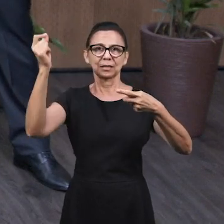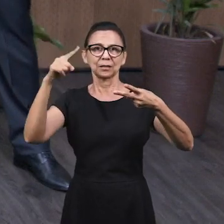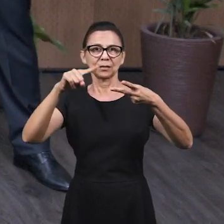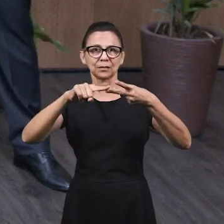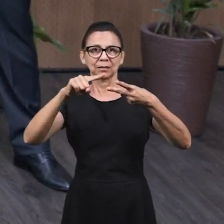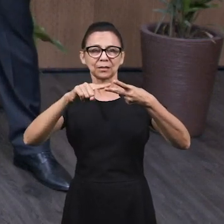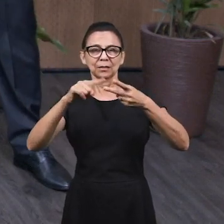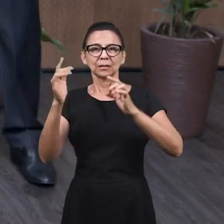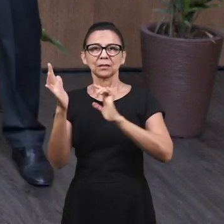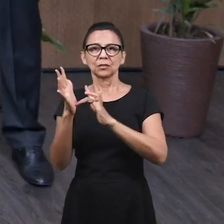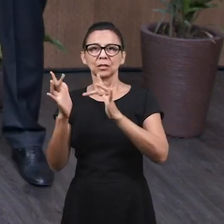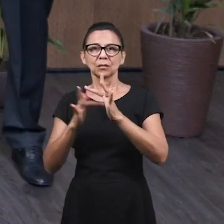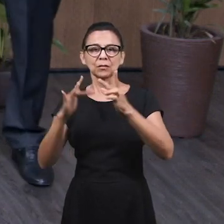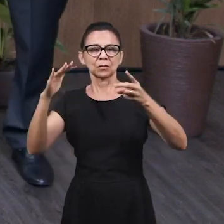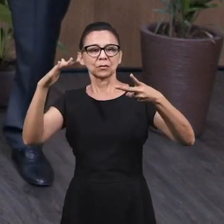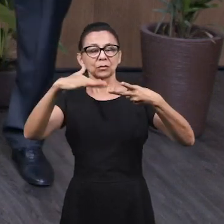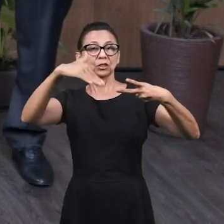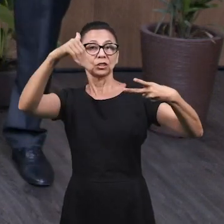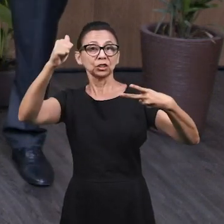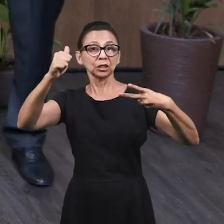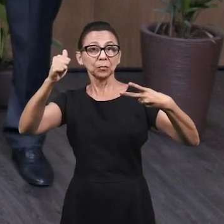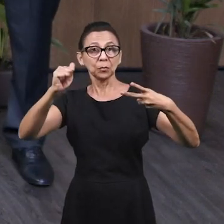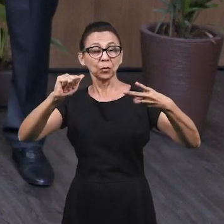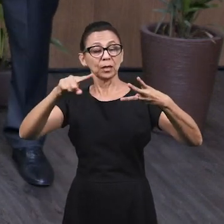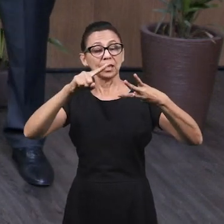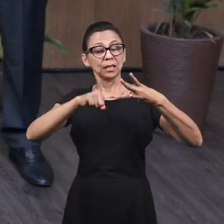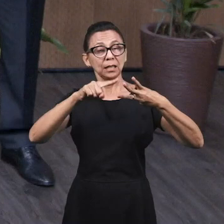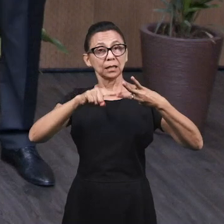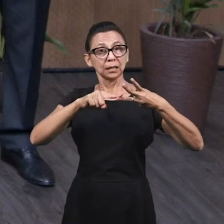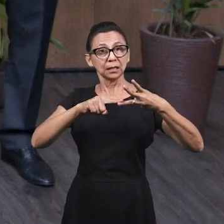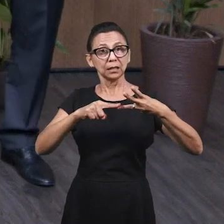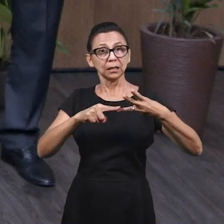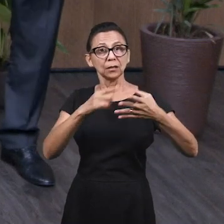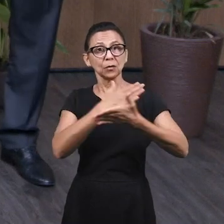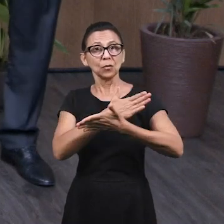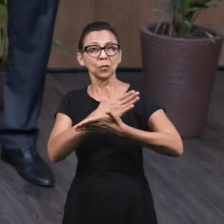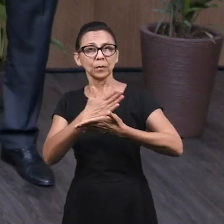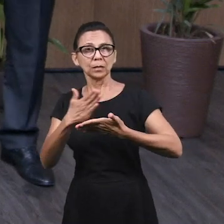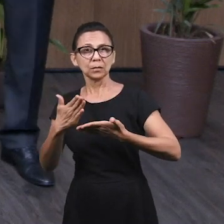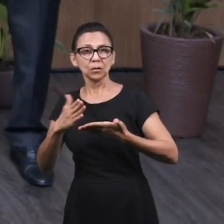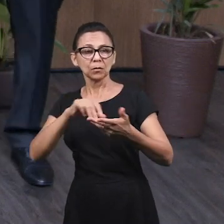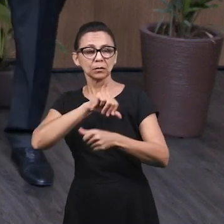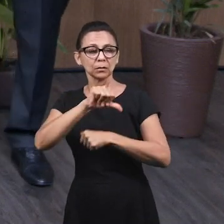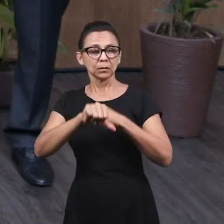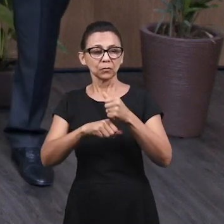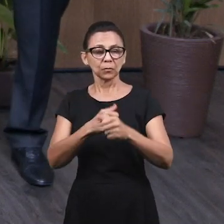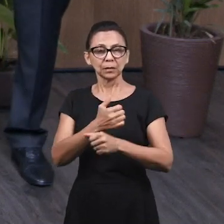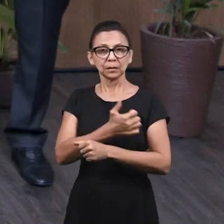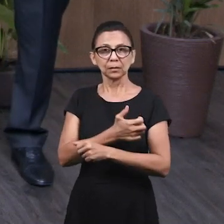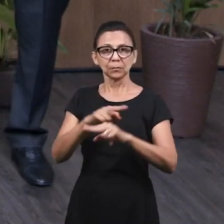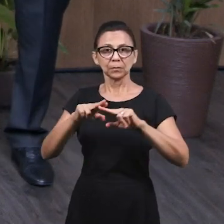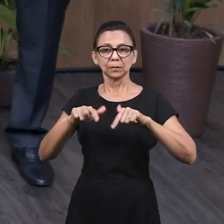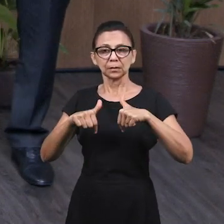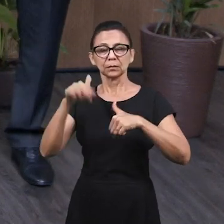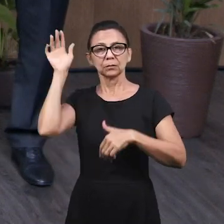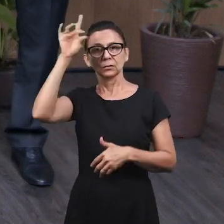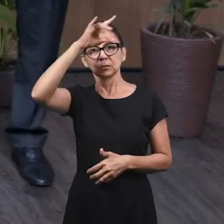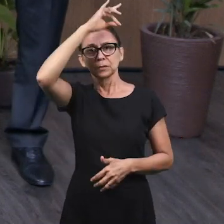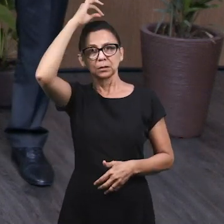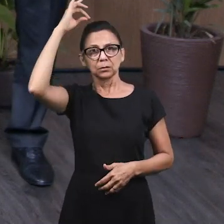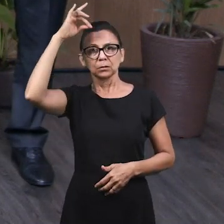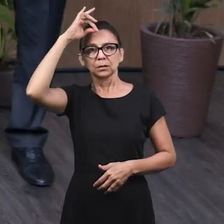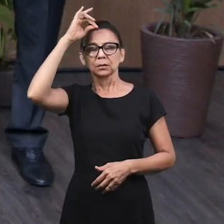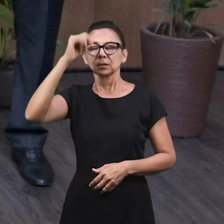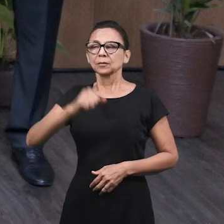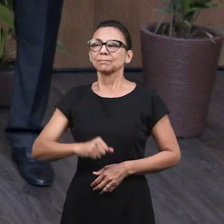transformation, de sanctification à travers le Saint-Esprit. Et Zachée, il a affirmé vite, Seigneur, voici, je donne aux